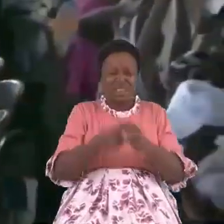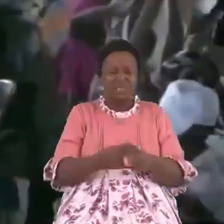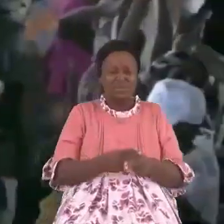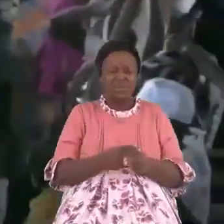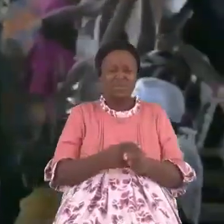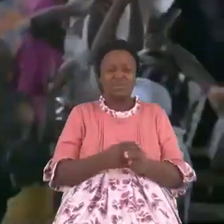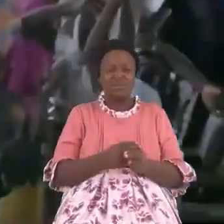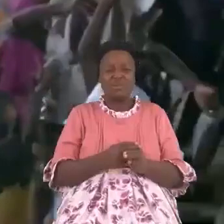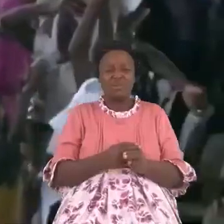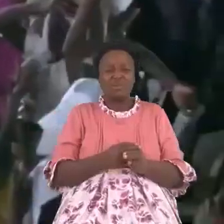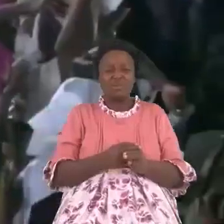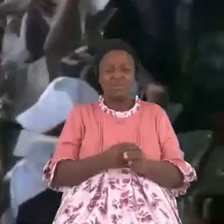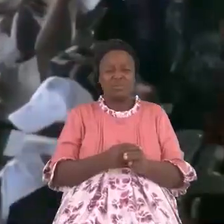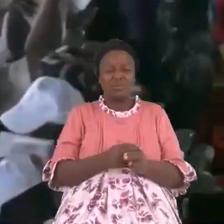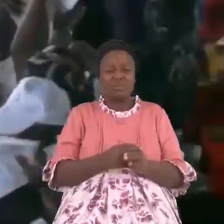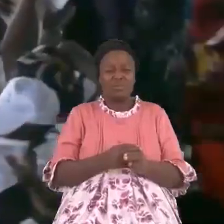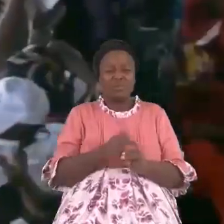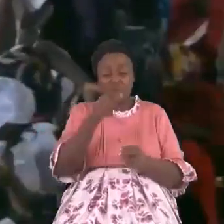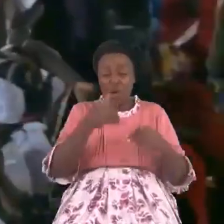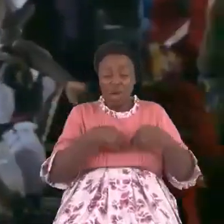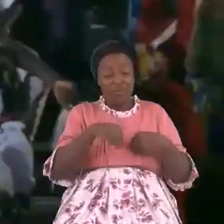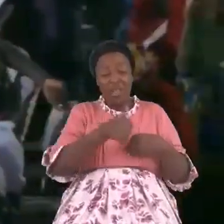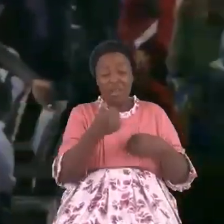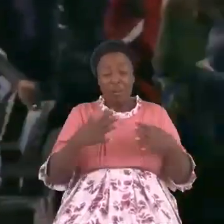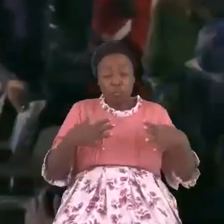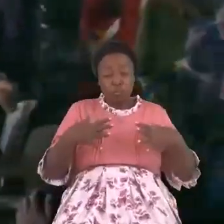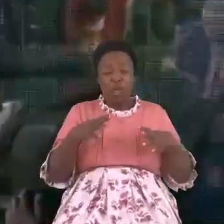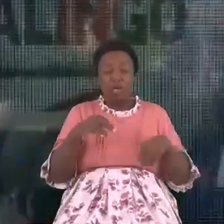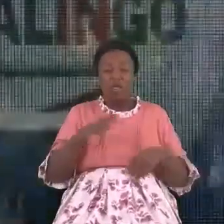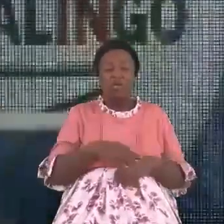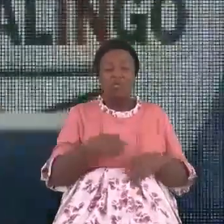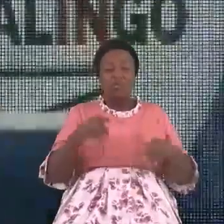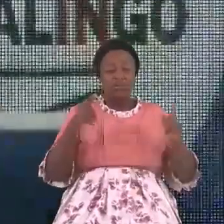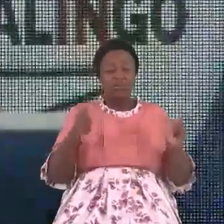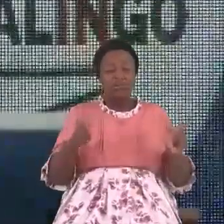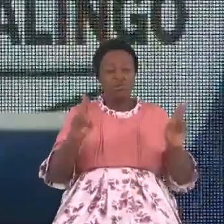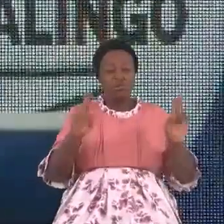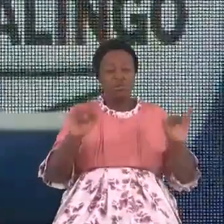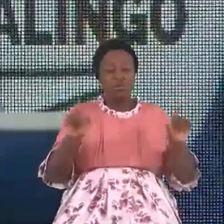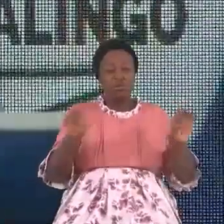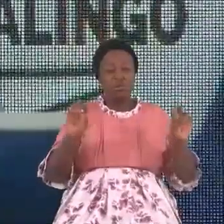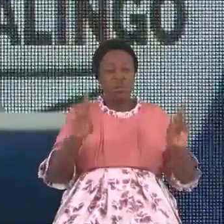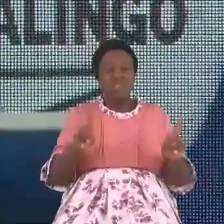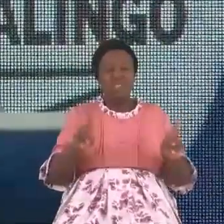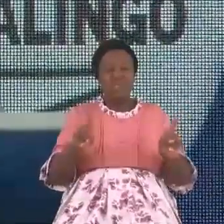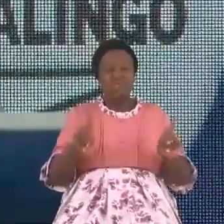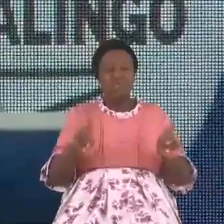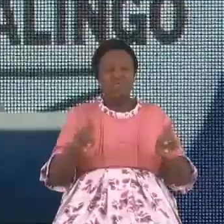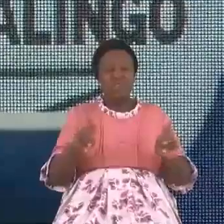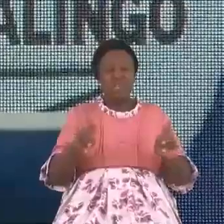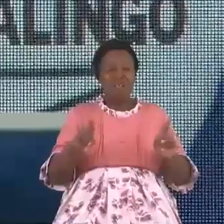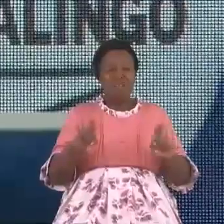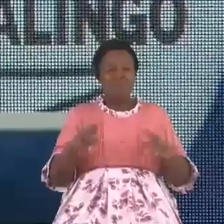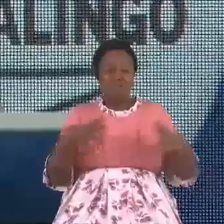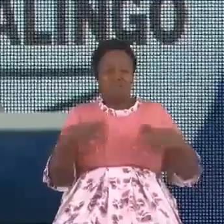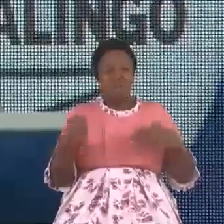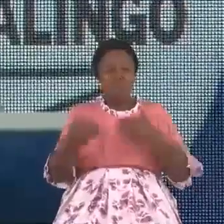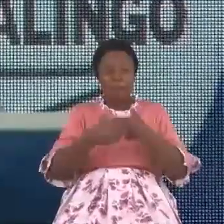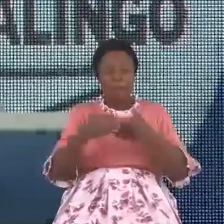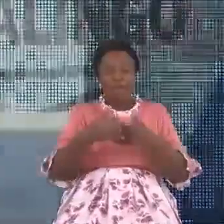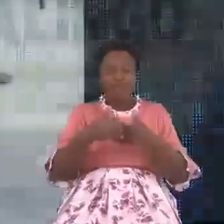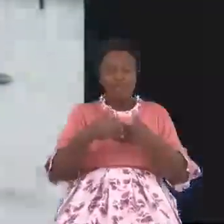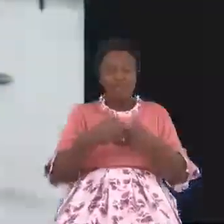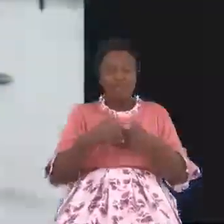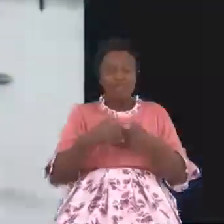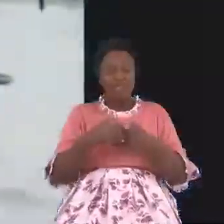O nwere ihe zara aza na-arụ gị, na-akpịrị gị, maọbụ n'azụ gị, maọbụ n'ụkwụ gị, maọbụ